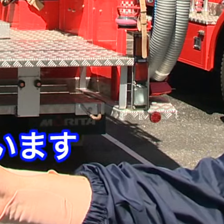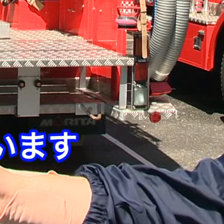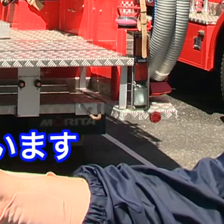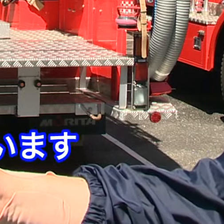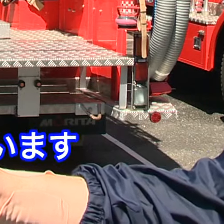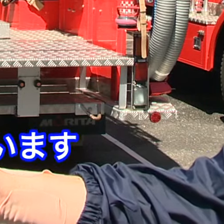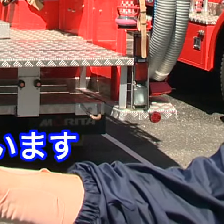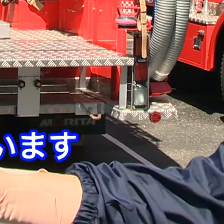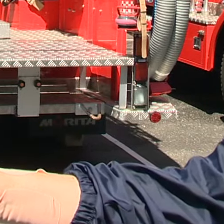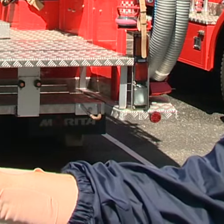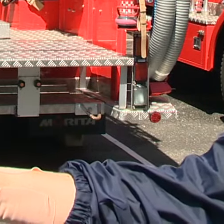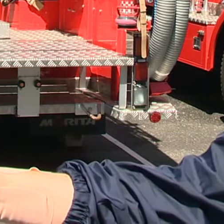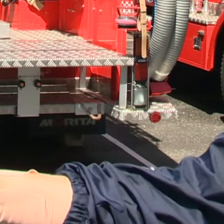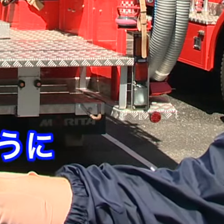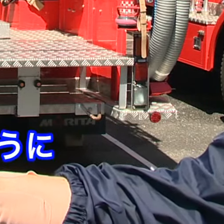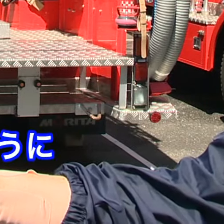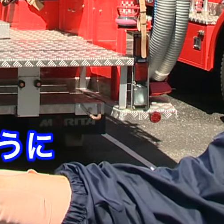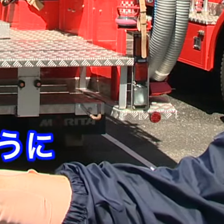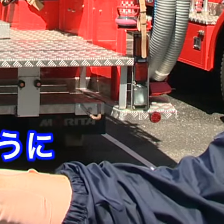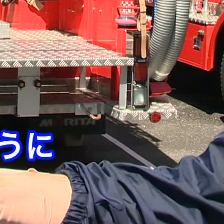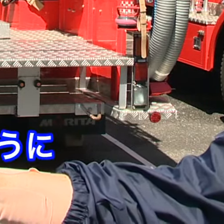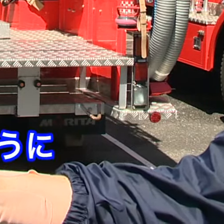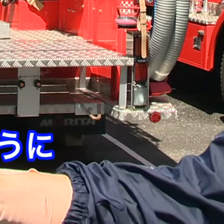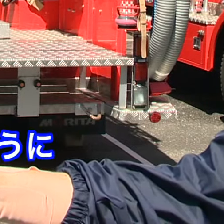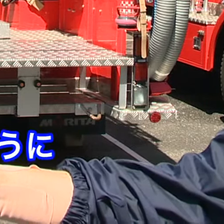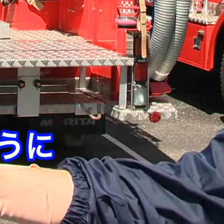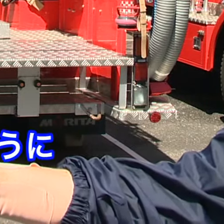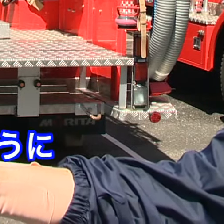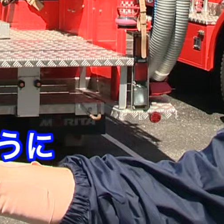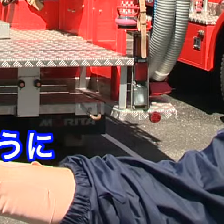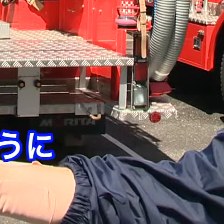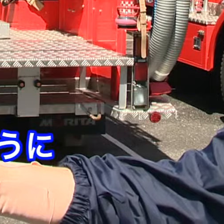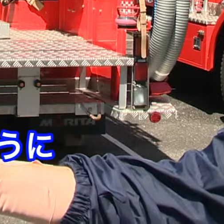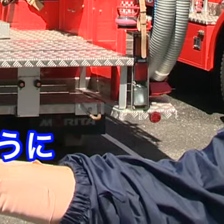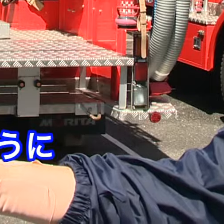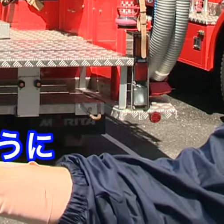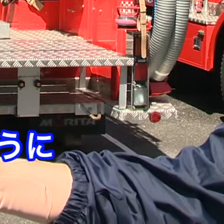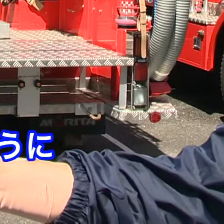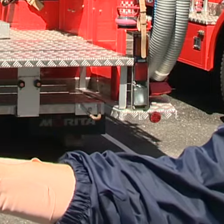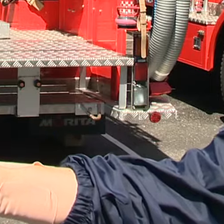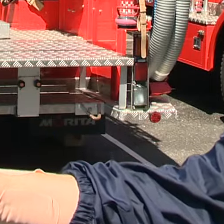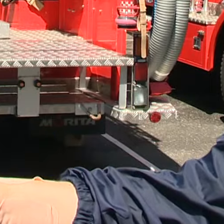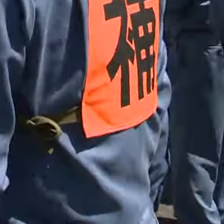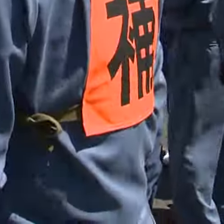かったかなと思います。結果は結果として、悔いのないように頑張りました。